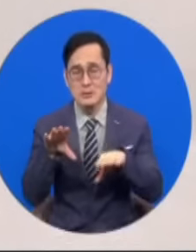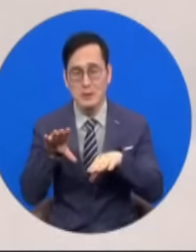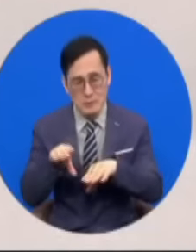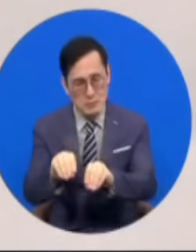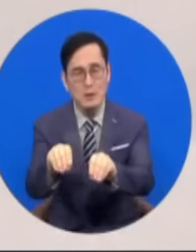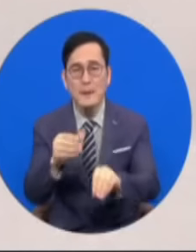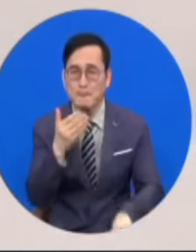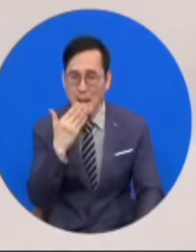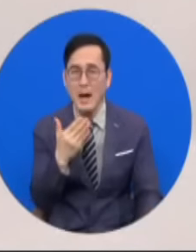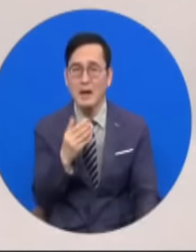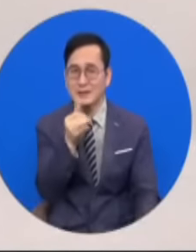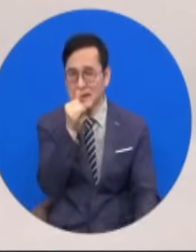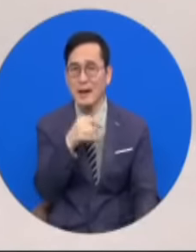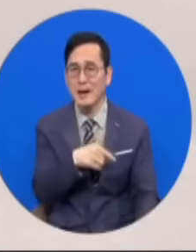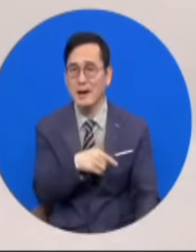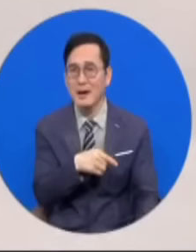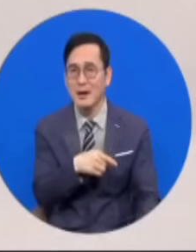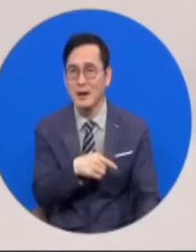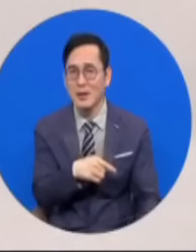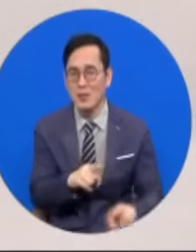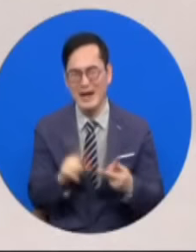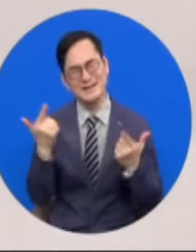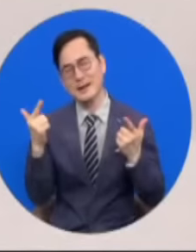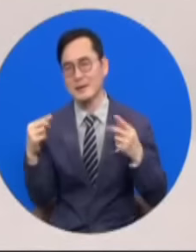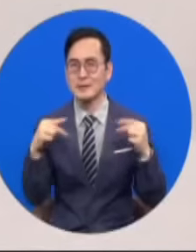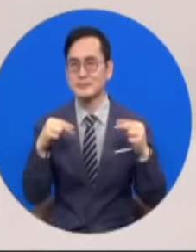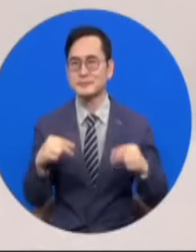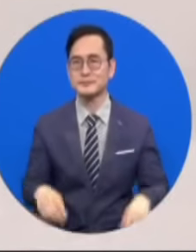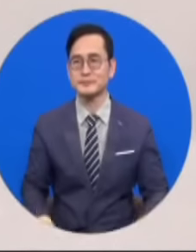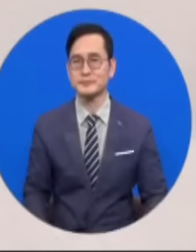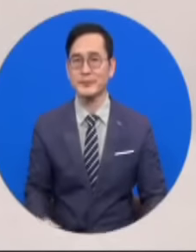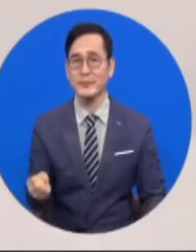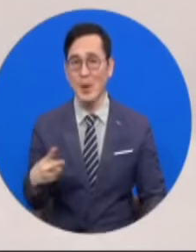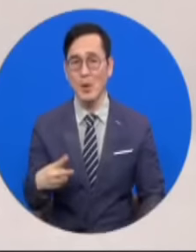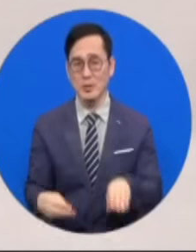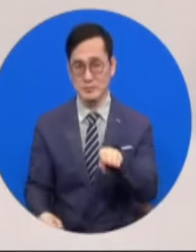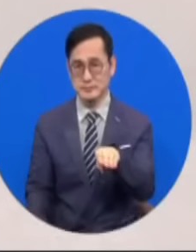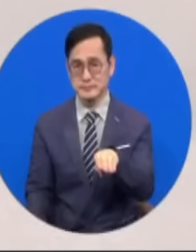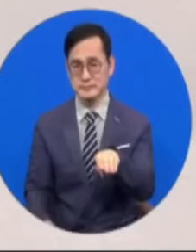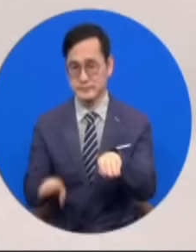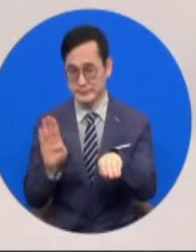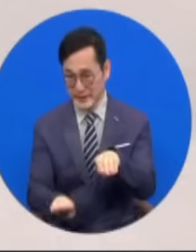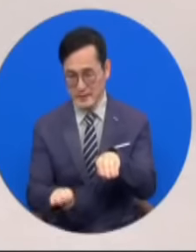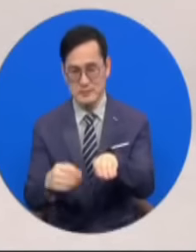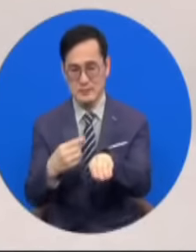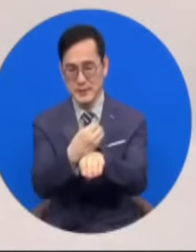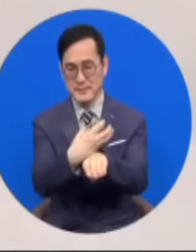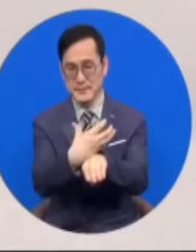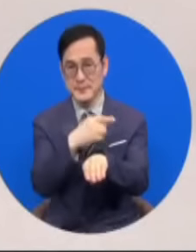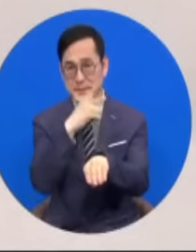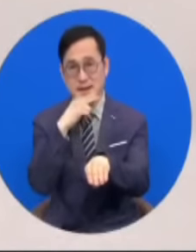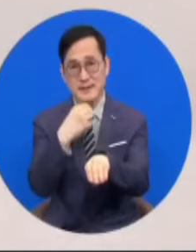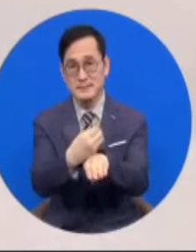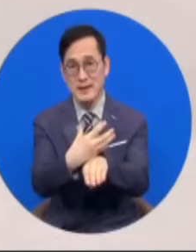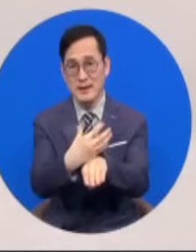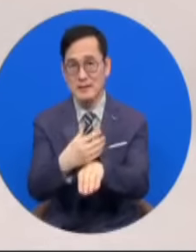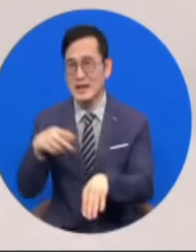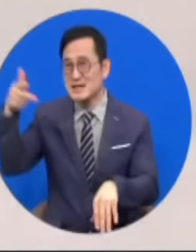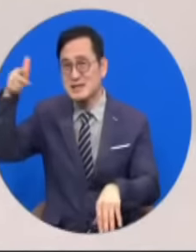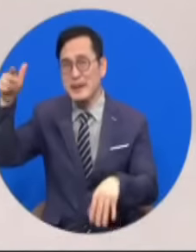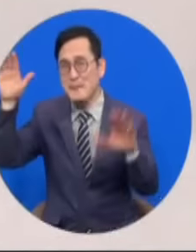뒷부분에 있어서 뭐 브레이크 밟으면 어 뒷 유리창 위에 빨간색이 켜지 한다는 거 아니에요 근데이 CCTV 밤이면